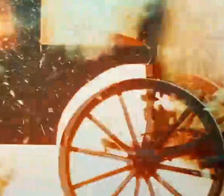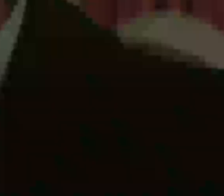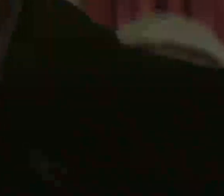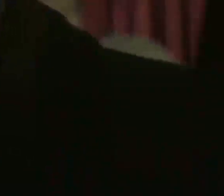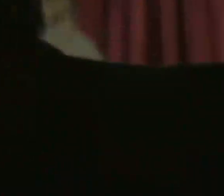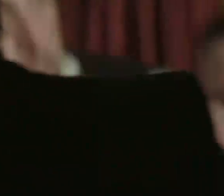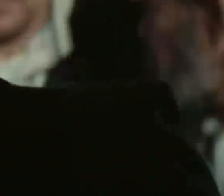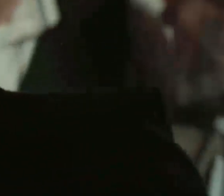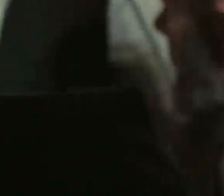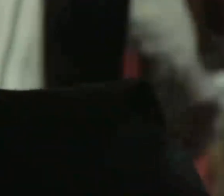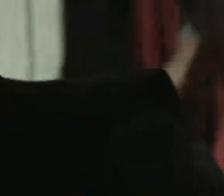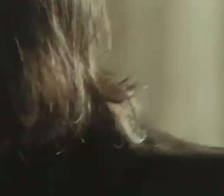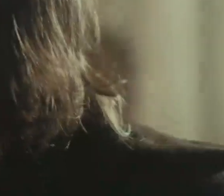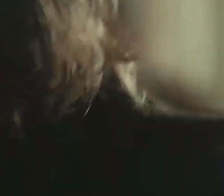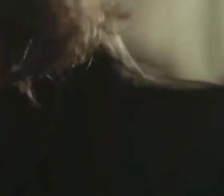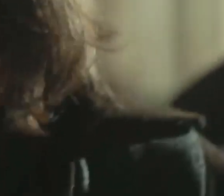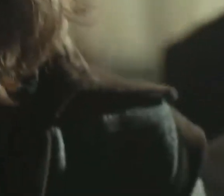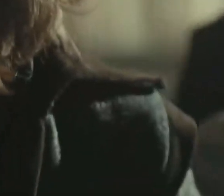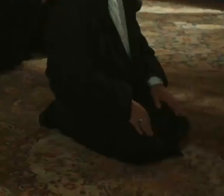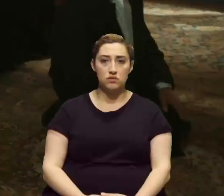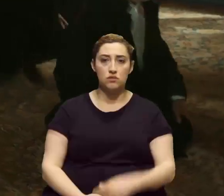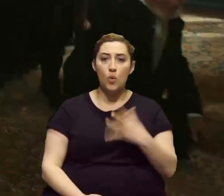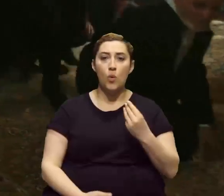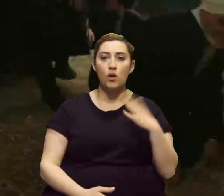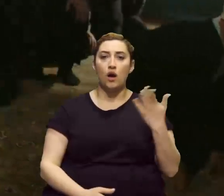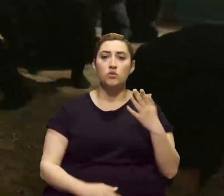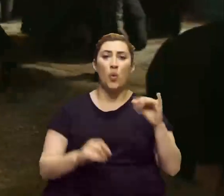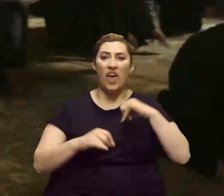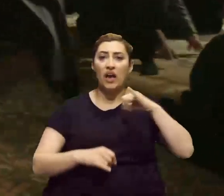Araba parçalandı. Mustafa ve diğerleri panik halde kalktılar.